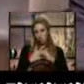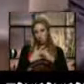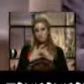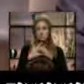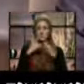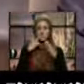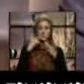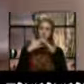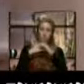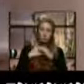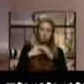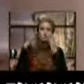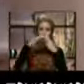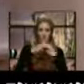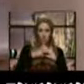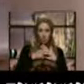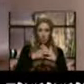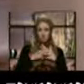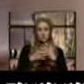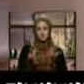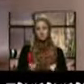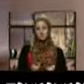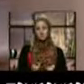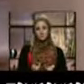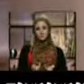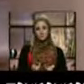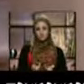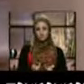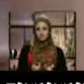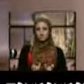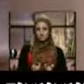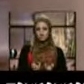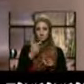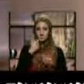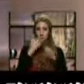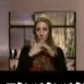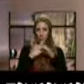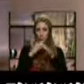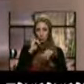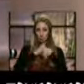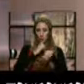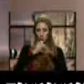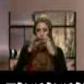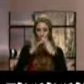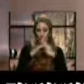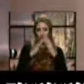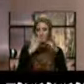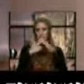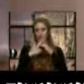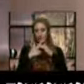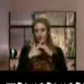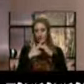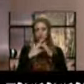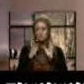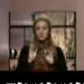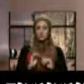للشمال وكان ايه. احنا شوف لو دخلوا جحر ضب يعني مثلا الغرب ده مثلا الرجل بدون